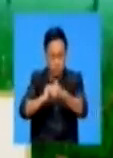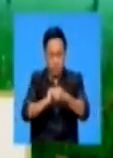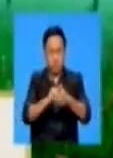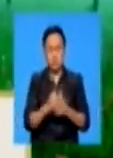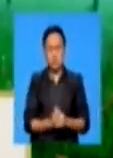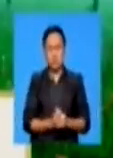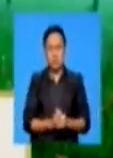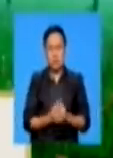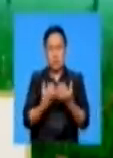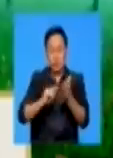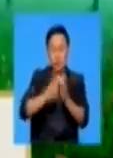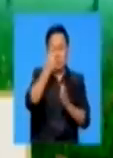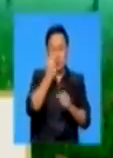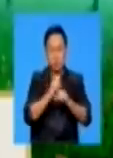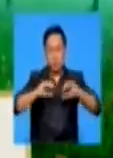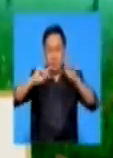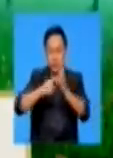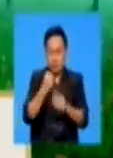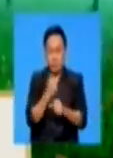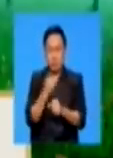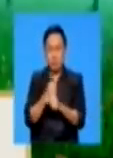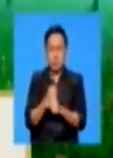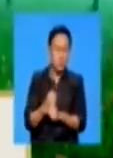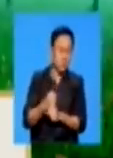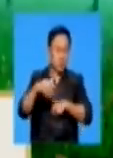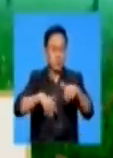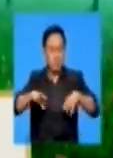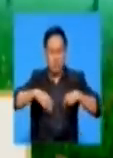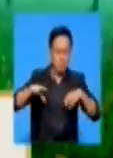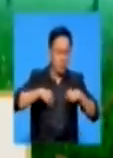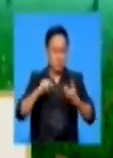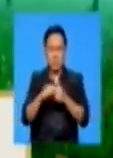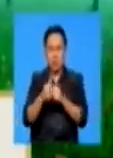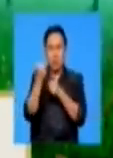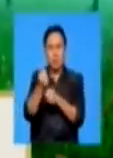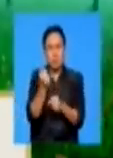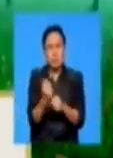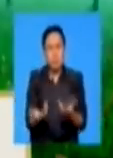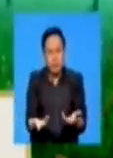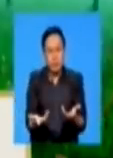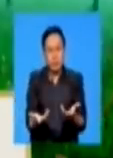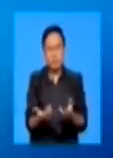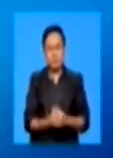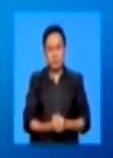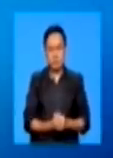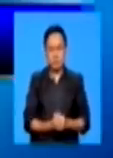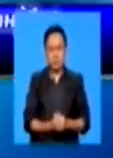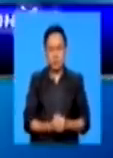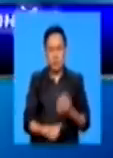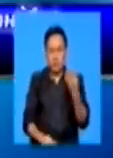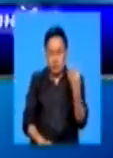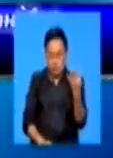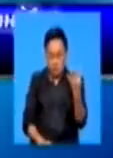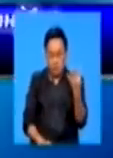น้นแต่ถ้าเริ่มตอนแรกมันโครงการเกิดไม่ได้สักอันเลยนะแล้วจะทำยังไงที่ผมพูดทั้งหมดไม่เกิดเลยนะอีกอันนึงก็คือว่